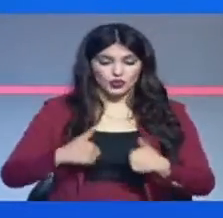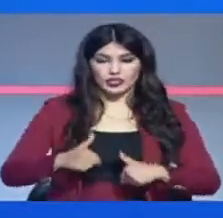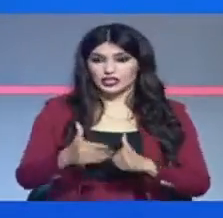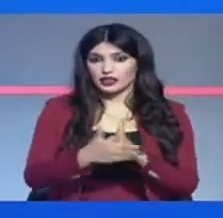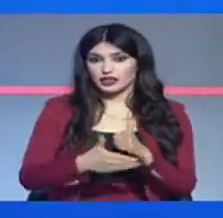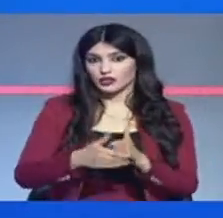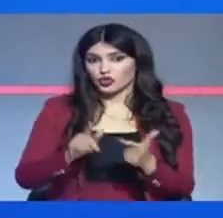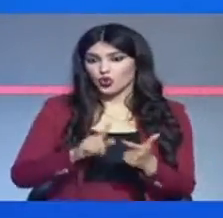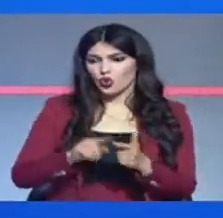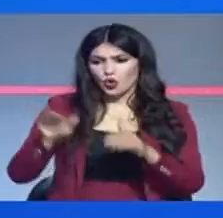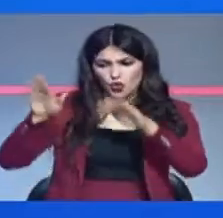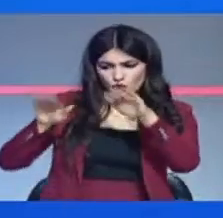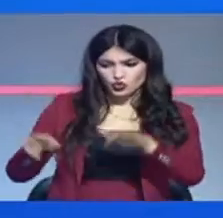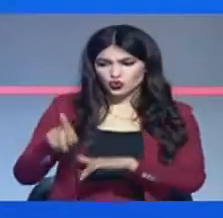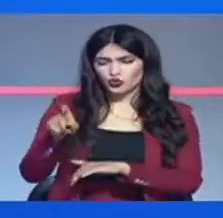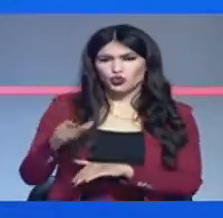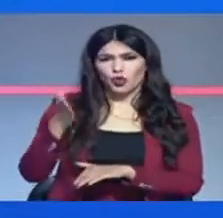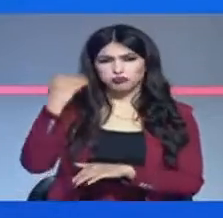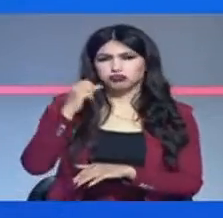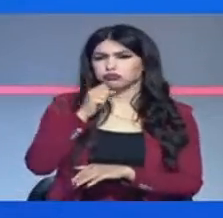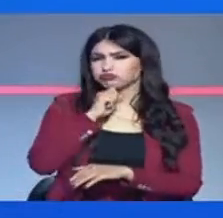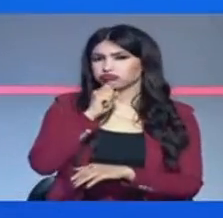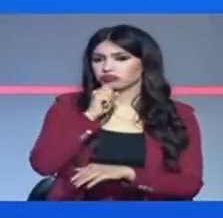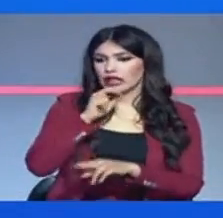قديما ولم يقع